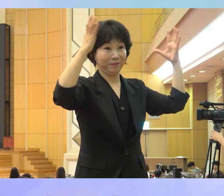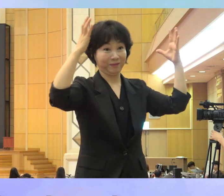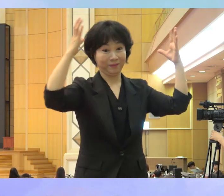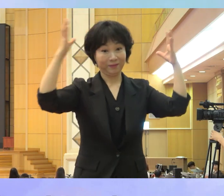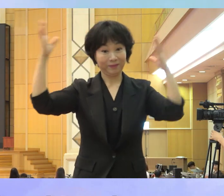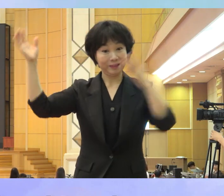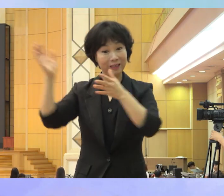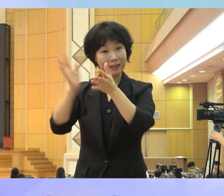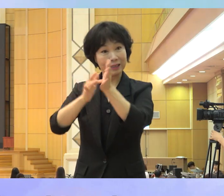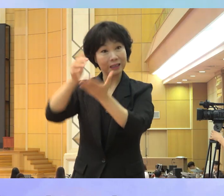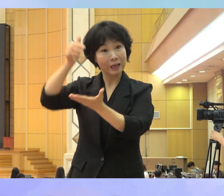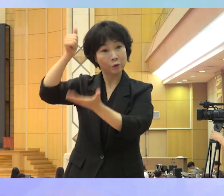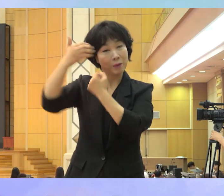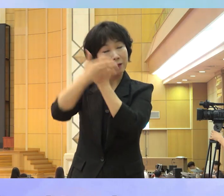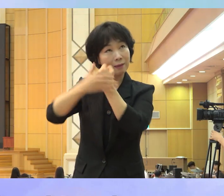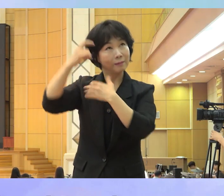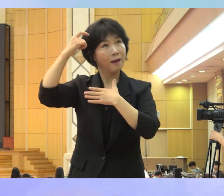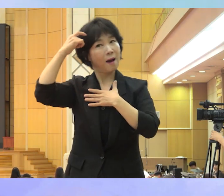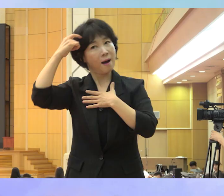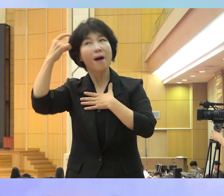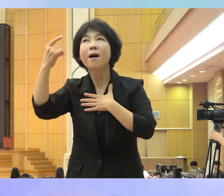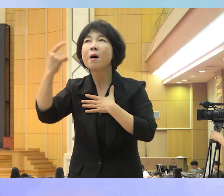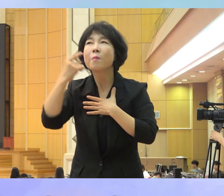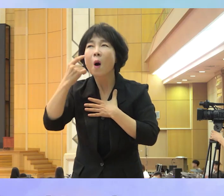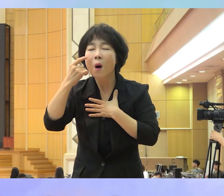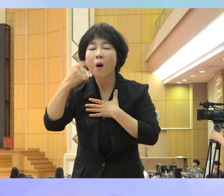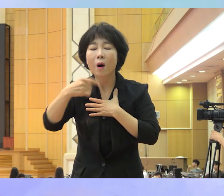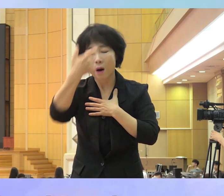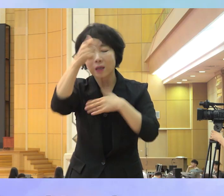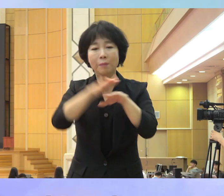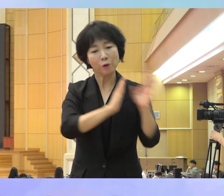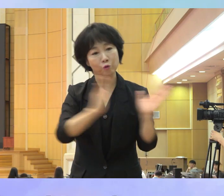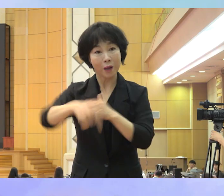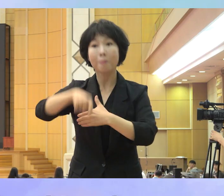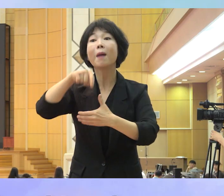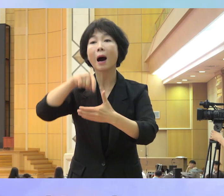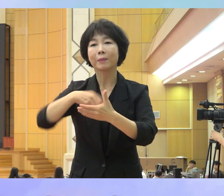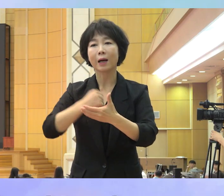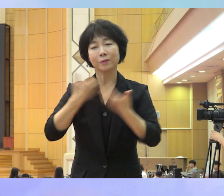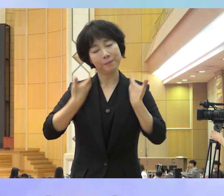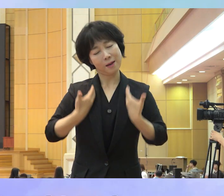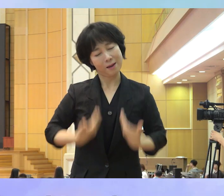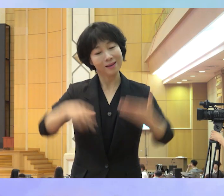예수님의 사랑을 생각하시면서 예배를 준비하는 마음으로 찬양하시겠습니다.